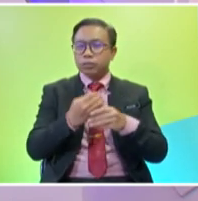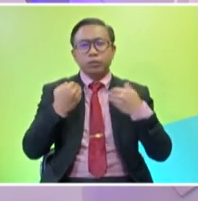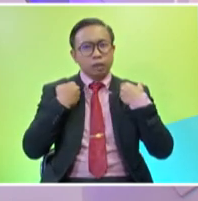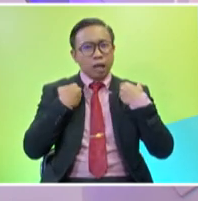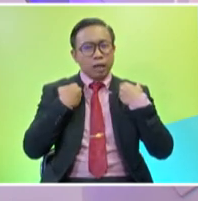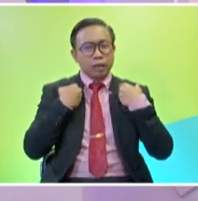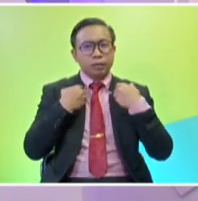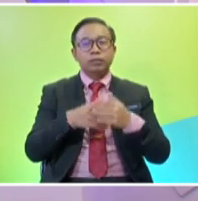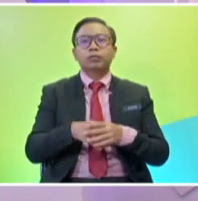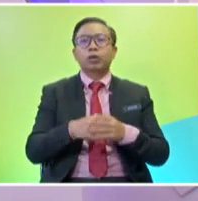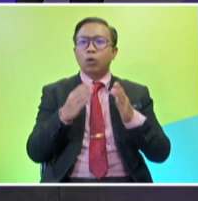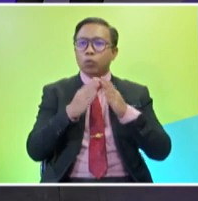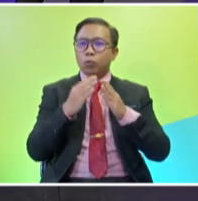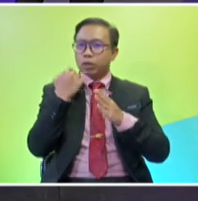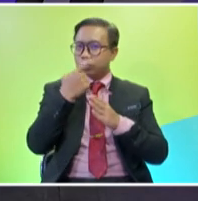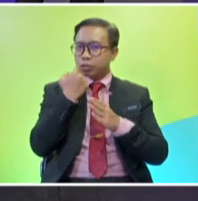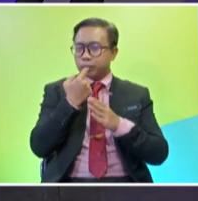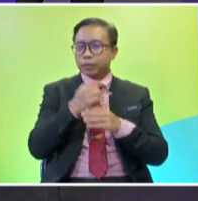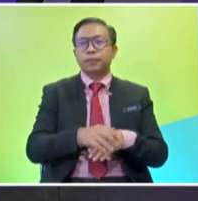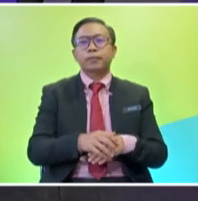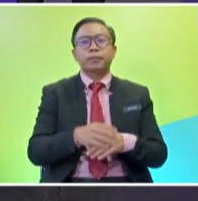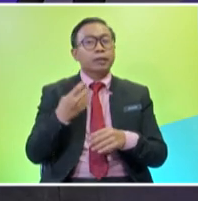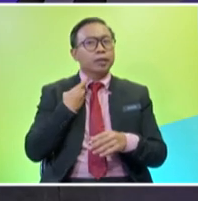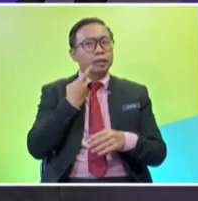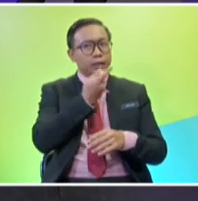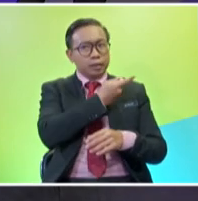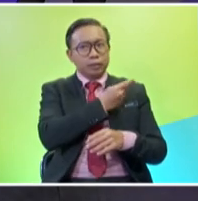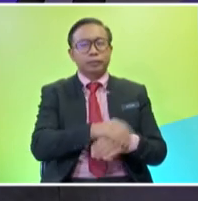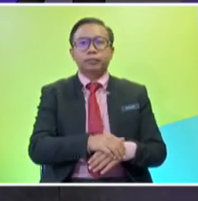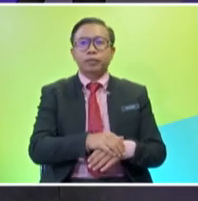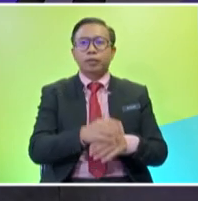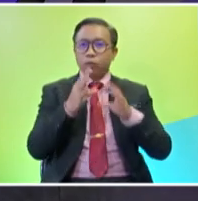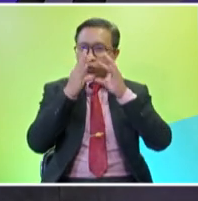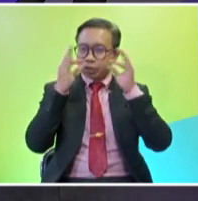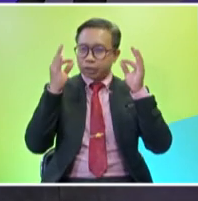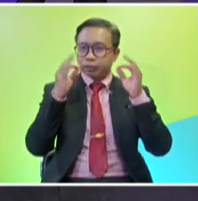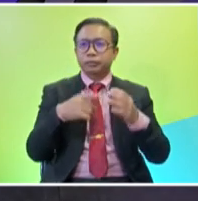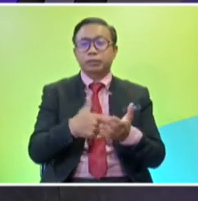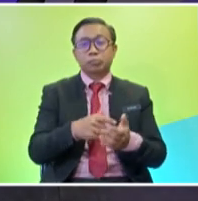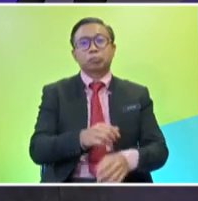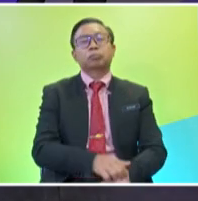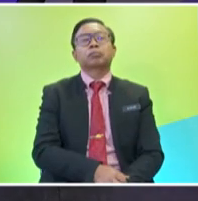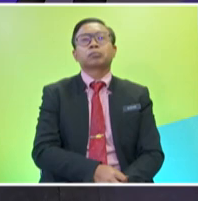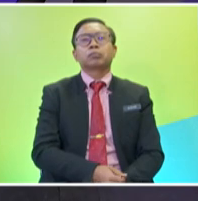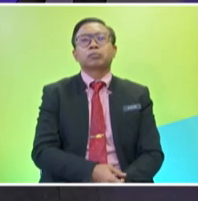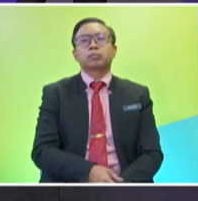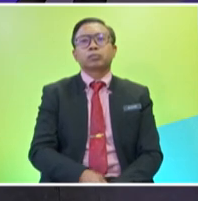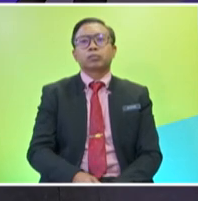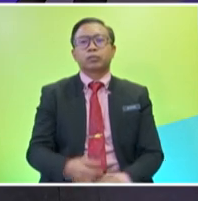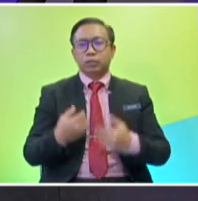bila ada rumah siapa penghuninya Kitalah Kitalah Oke kucing satu lagi Oke kucingku